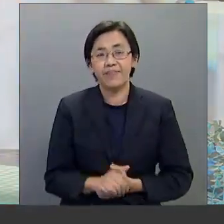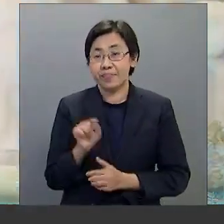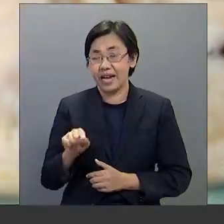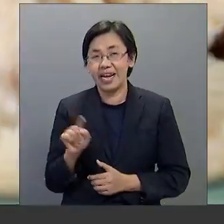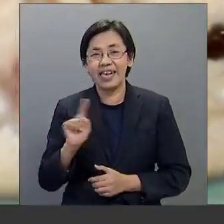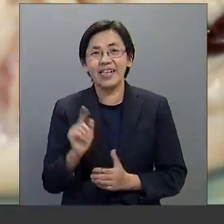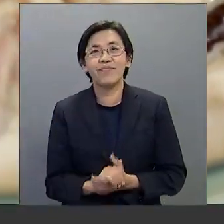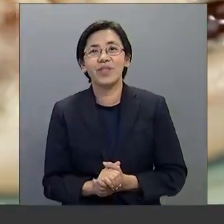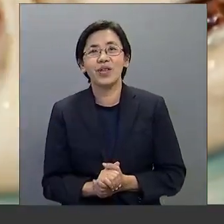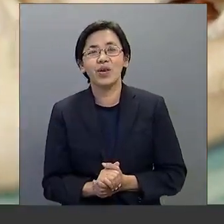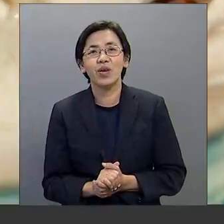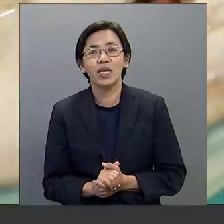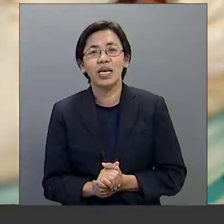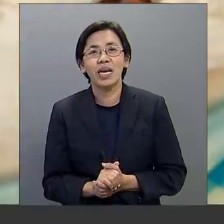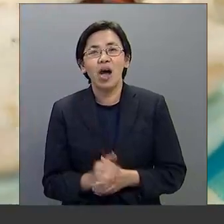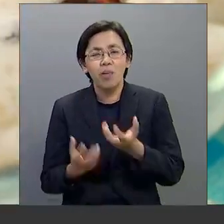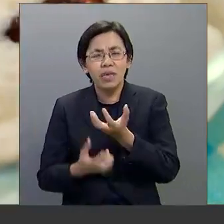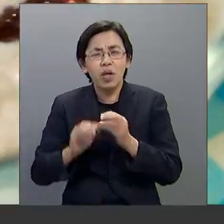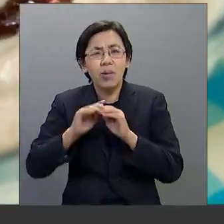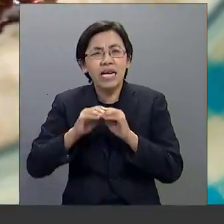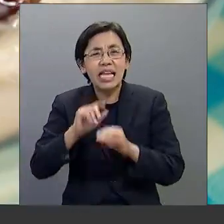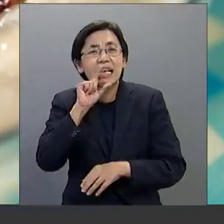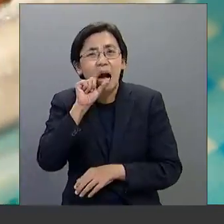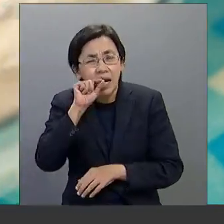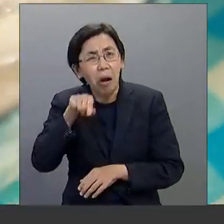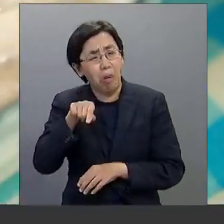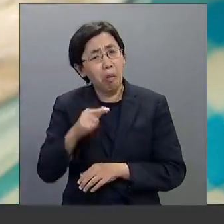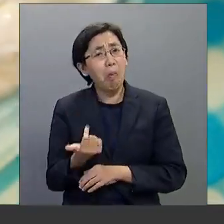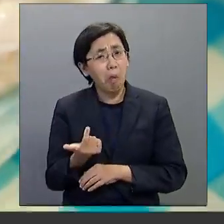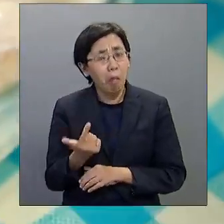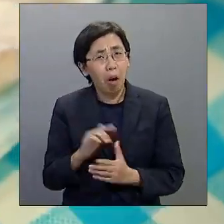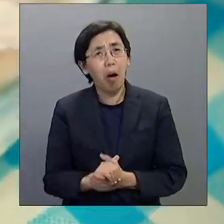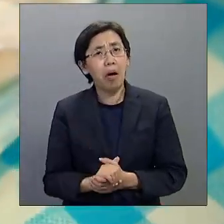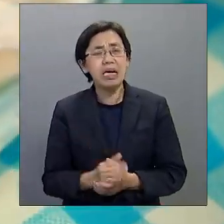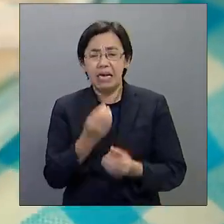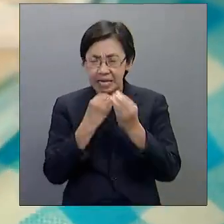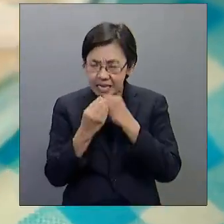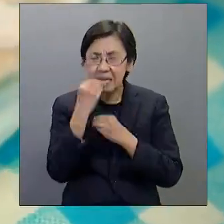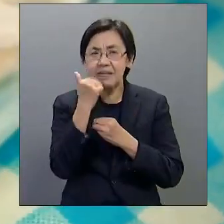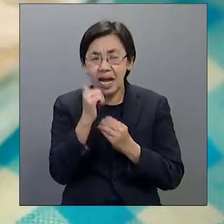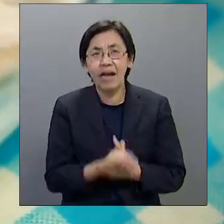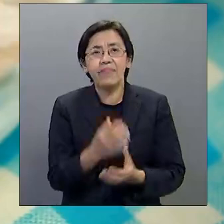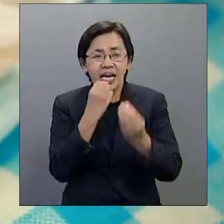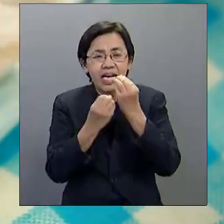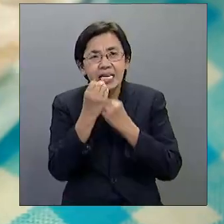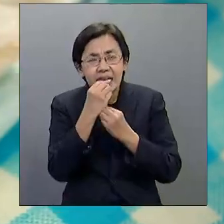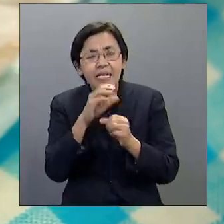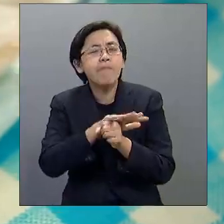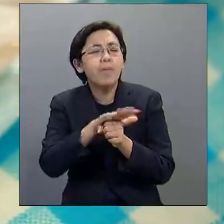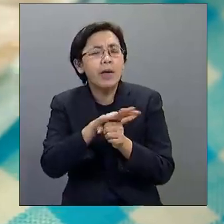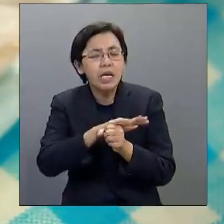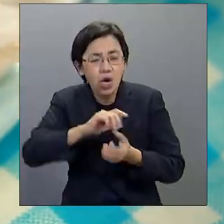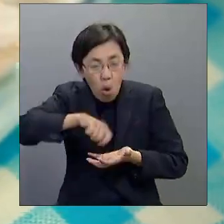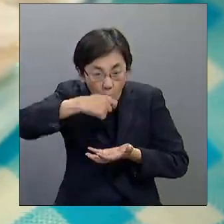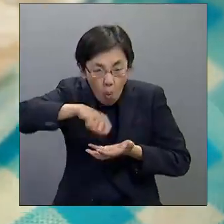ไก่บางคนบอกอาจารย์มีกะทิอ่ะแล้วมันจะดีต่อใจเหรอเราสามารถรับประทานได้ครับแต่แค่ว่าในปริมาณที่พอเหมาะ